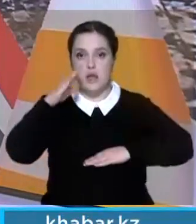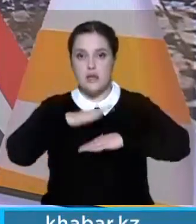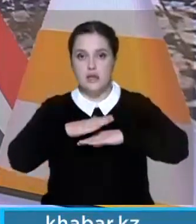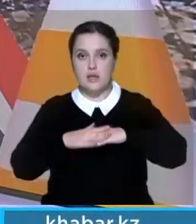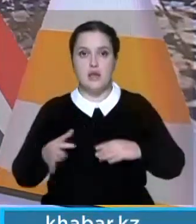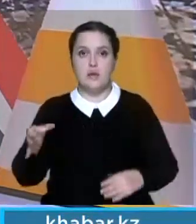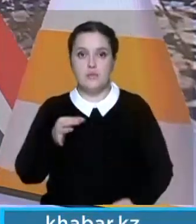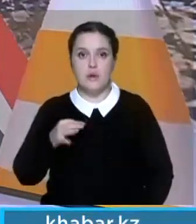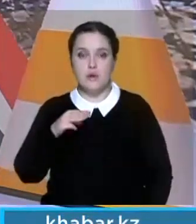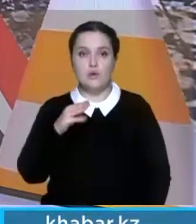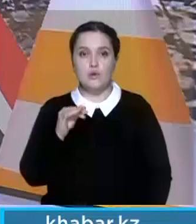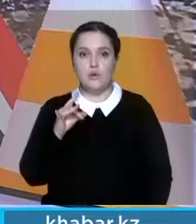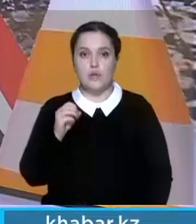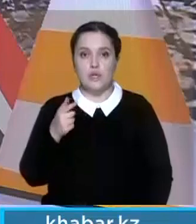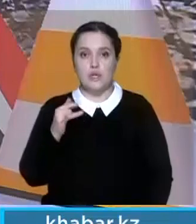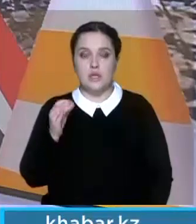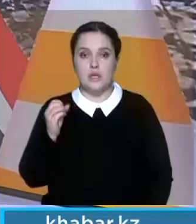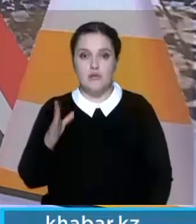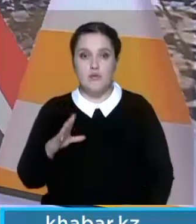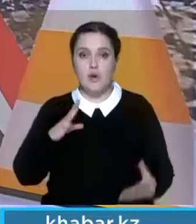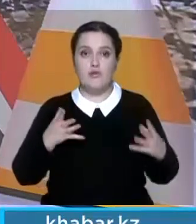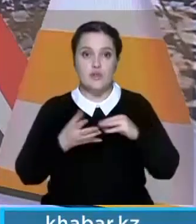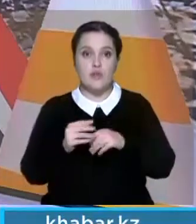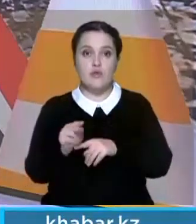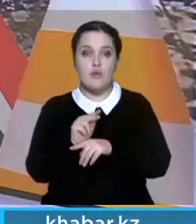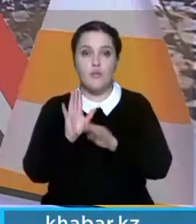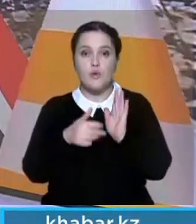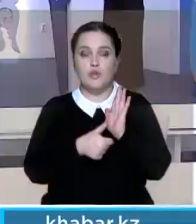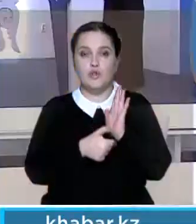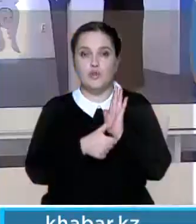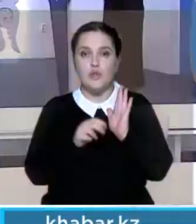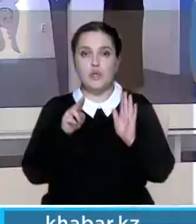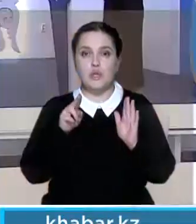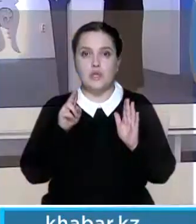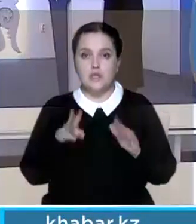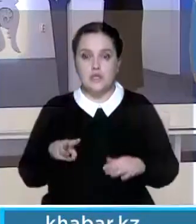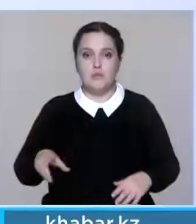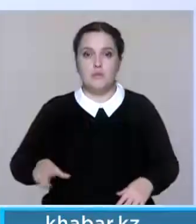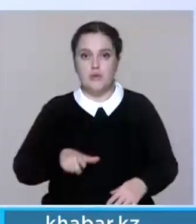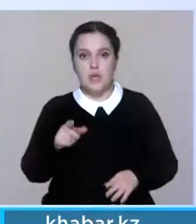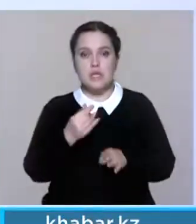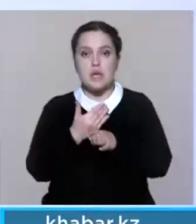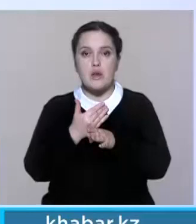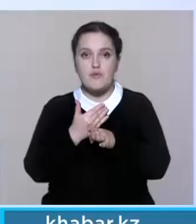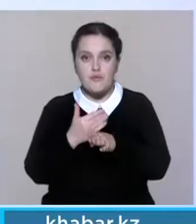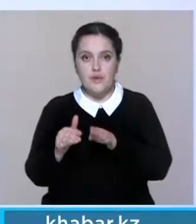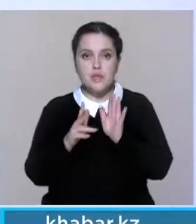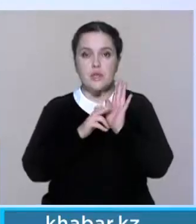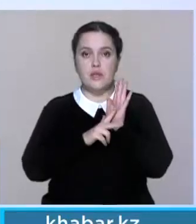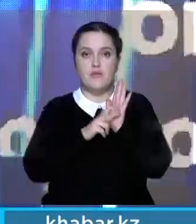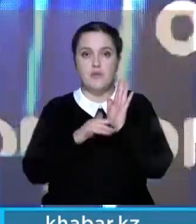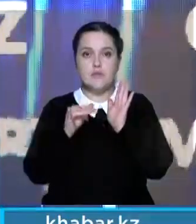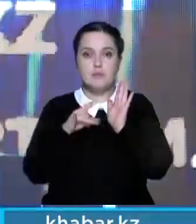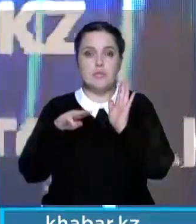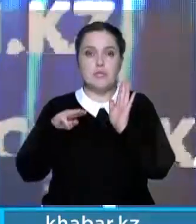в СЦК рассказал аким области Нариман Турегалиев. Всего в регионе ремонтируют свыше 600 километров дорог. На это